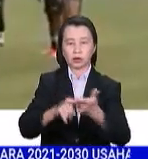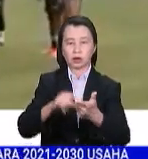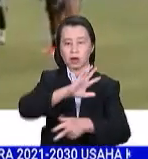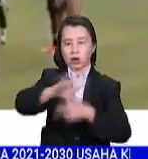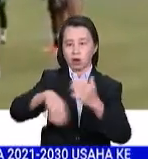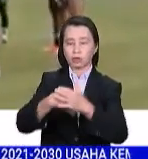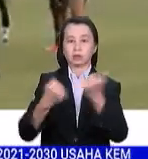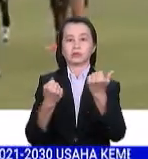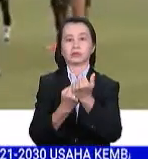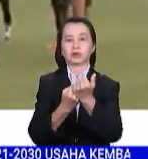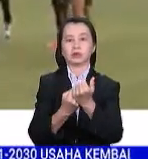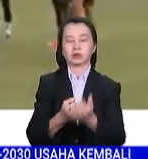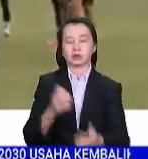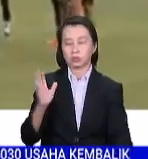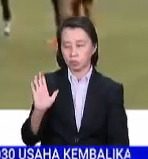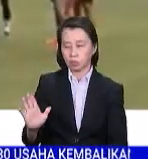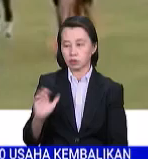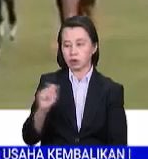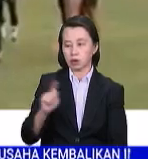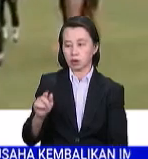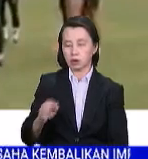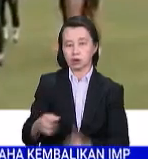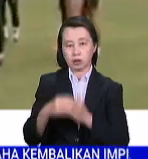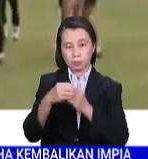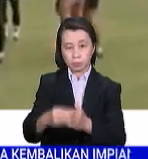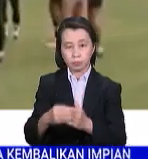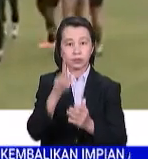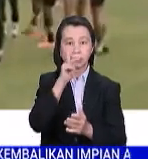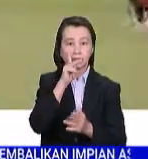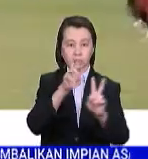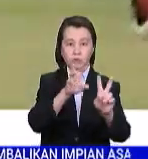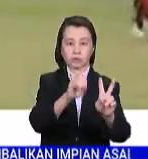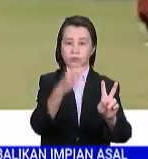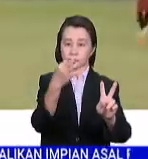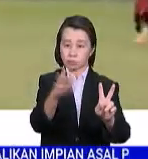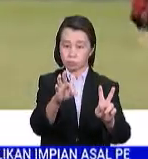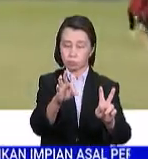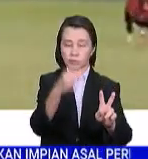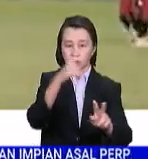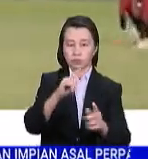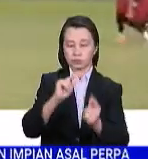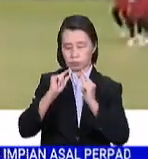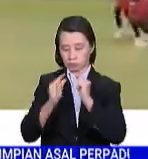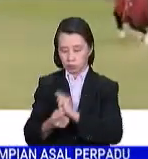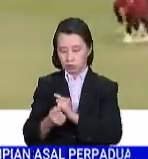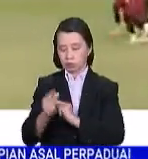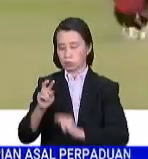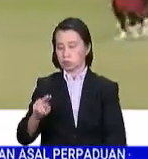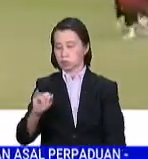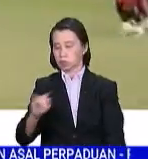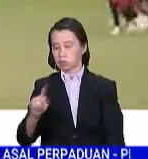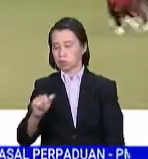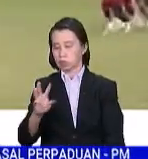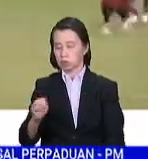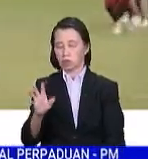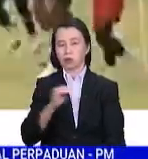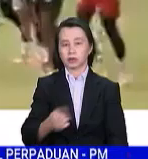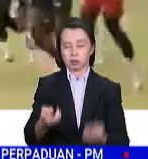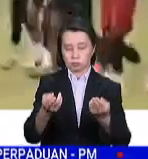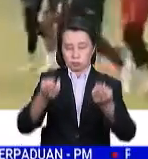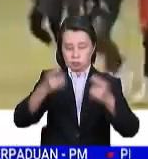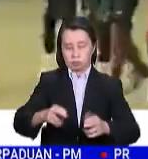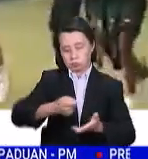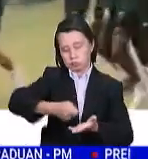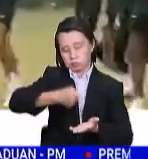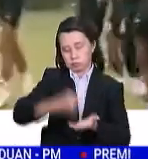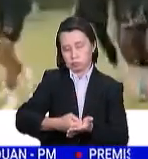seluruh penyokong. Aidil Syahrin mula membimbing Kedah pada musim 2019 bagi menggantikan Nizam Azhar dan mengikat kontrak